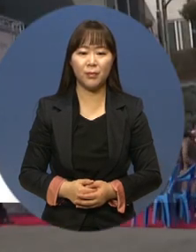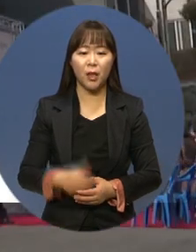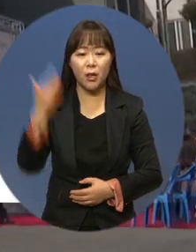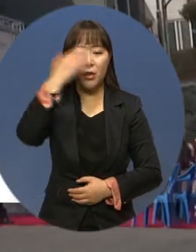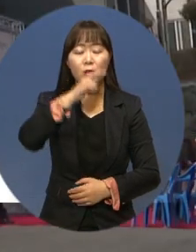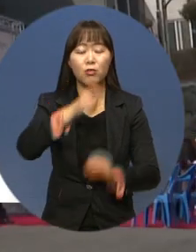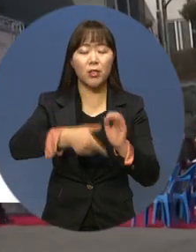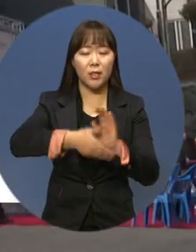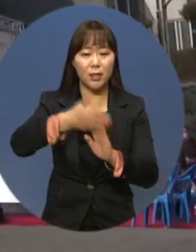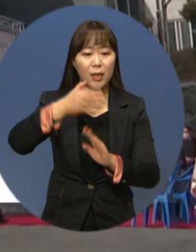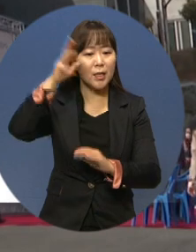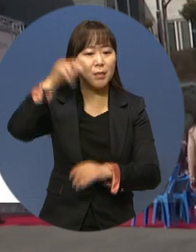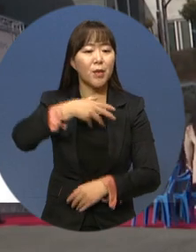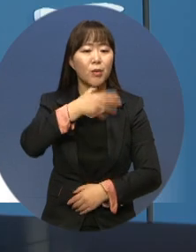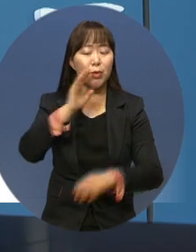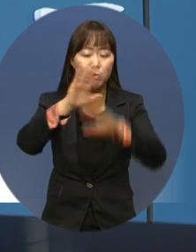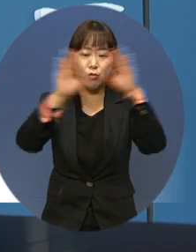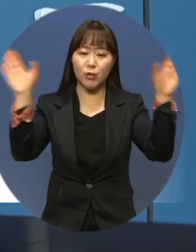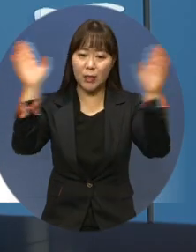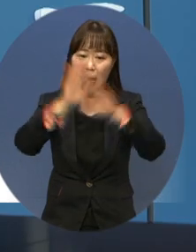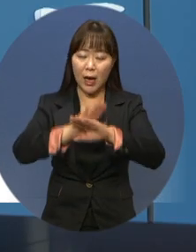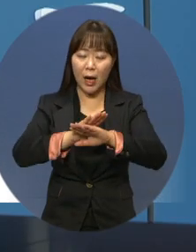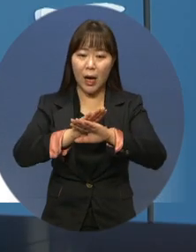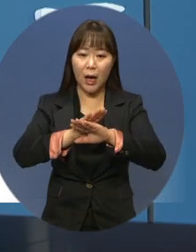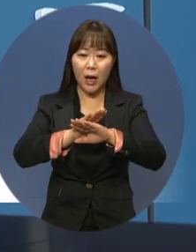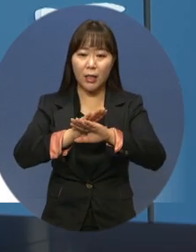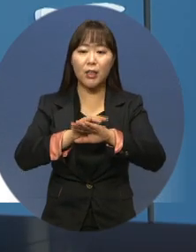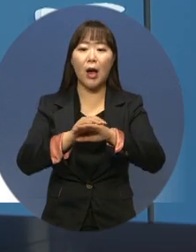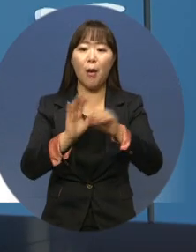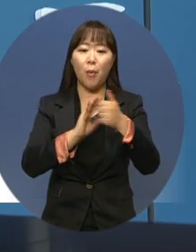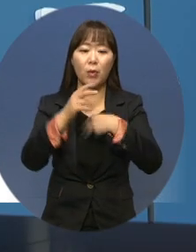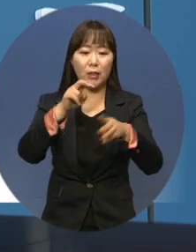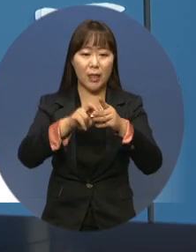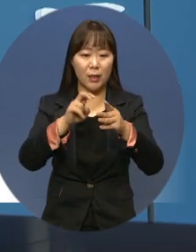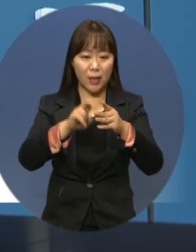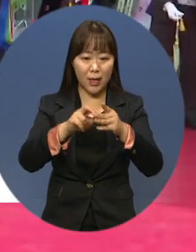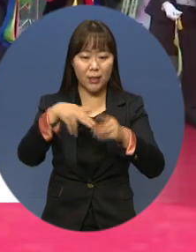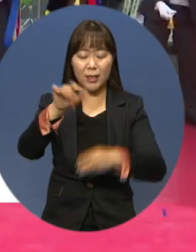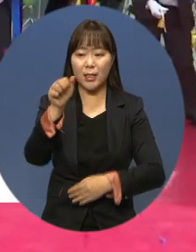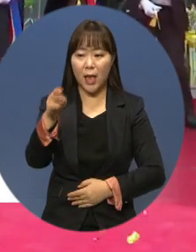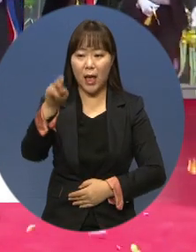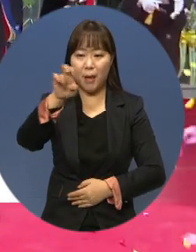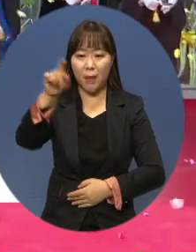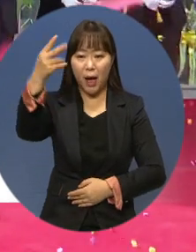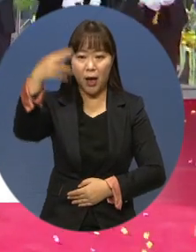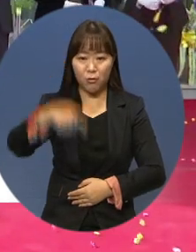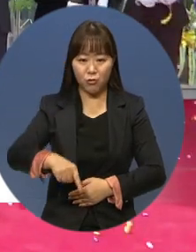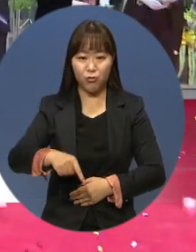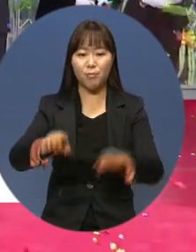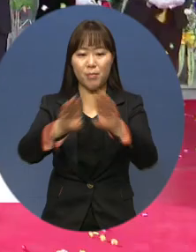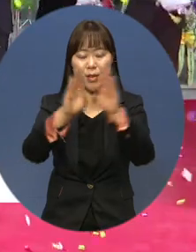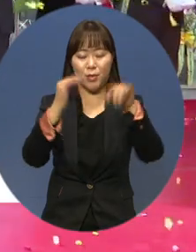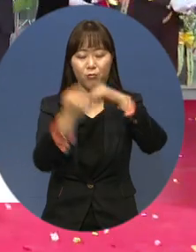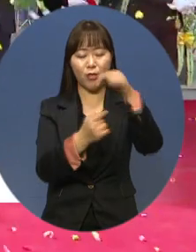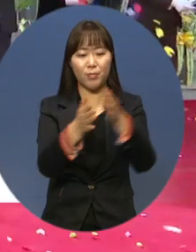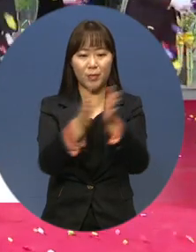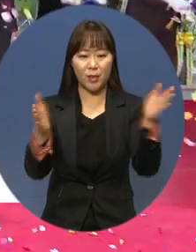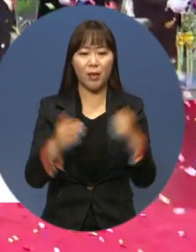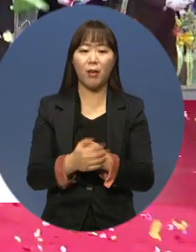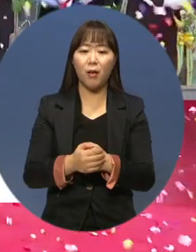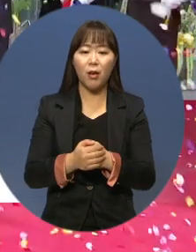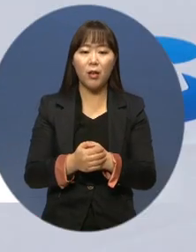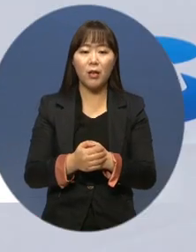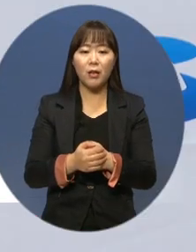여수시가 치매 노인 주 야간 보호센터 지혜마루를 지난 11일 개원하고 운영에 나섰습니다. 여수시